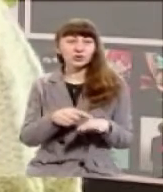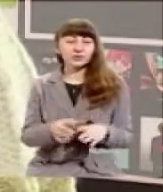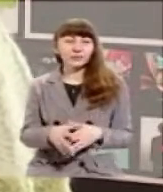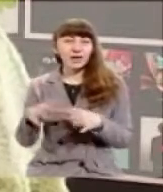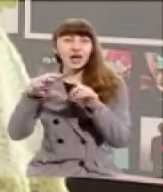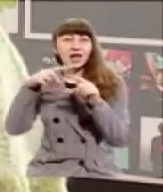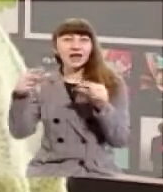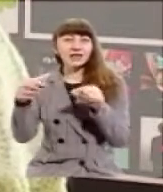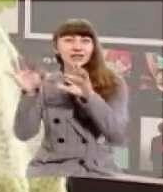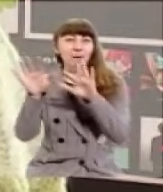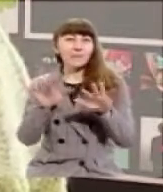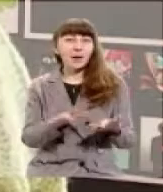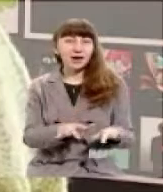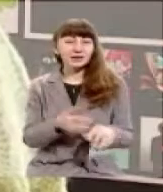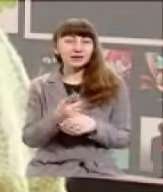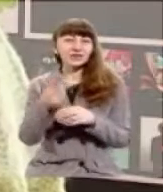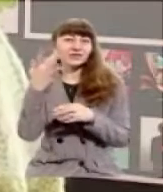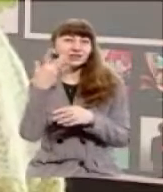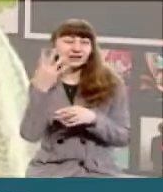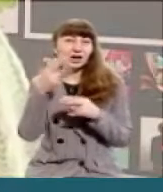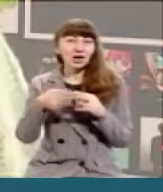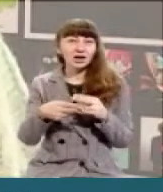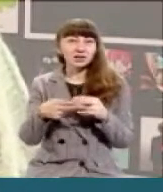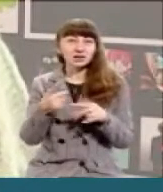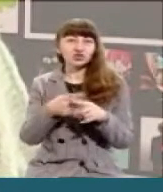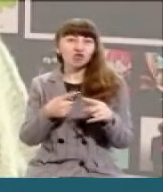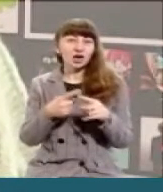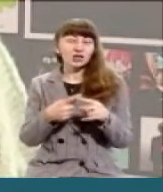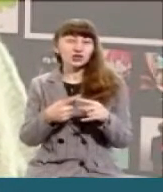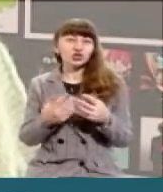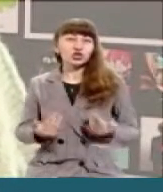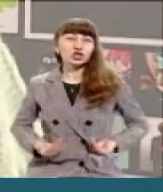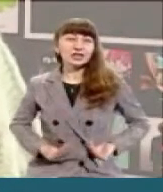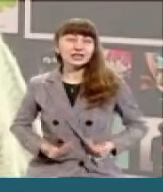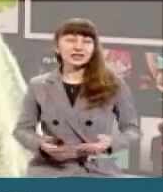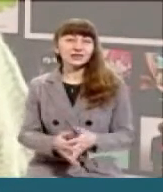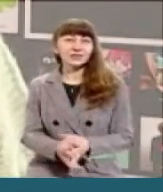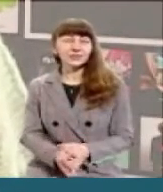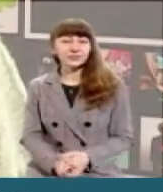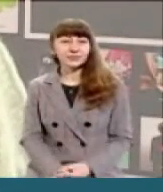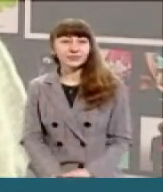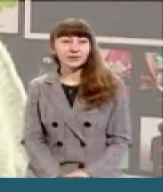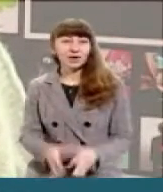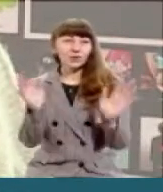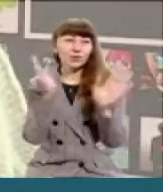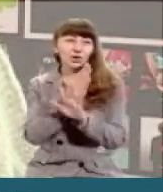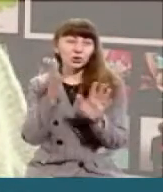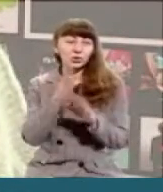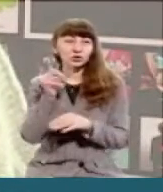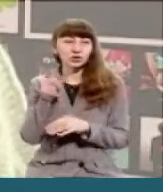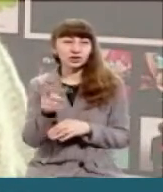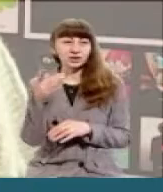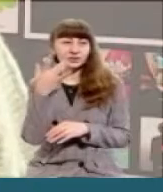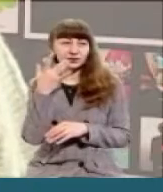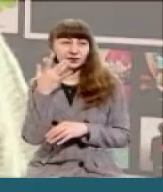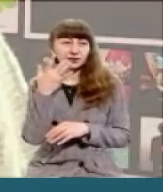листопад – это всегда как бы конец, определенный этап жизненного пути в природе, и человек всегда